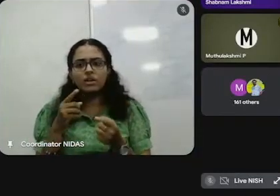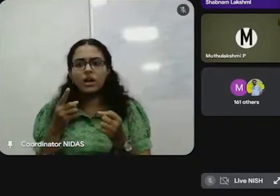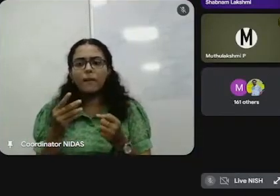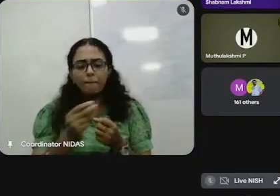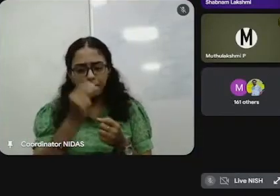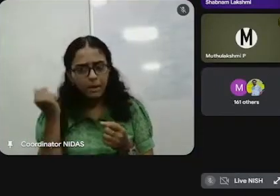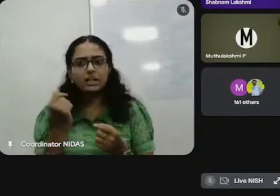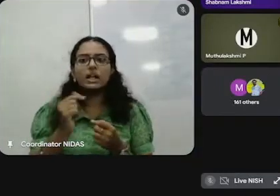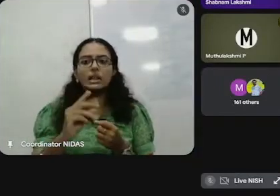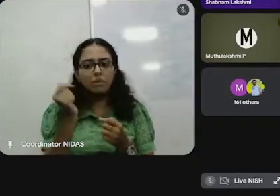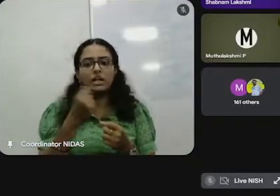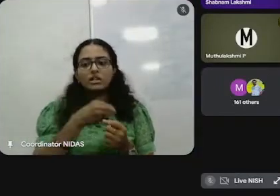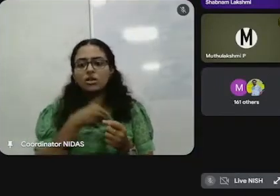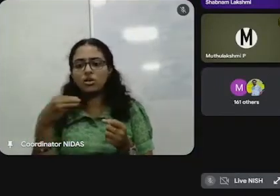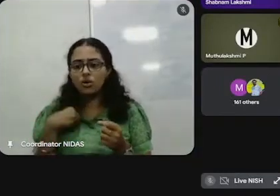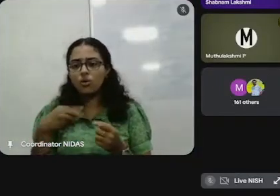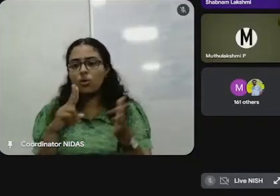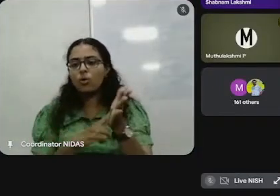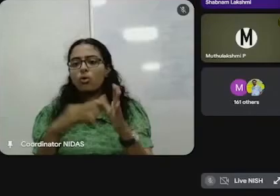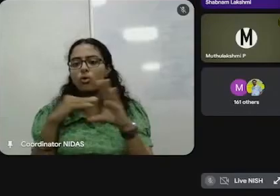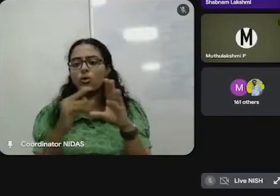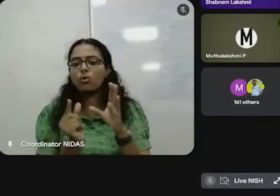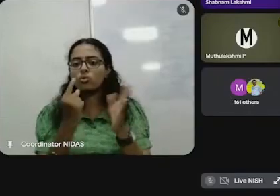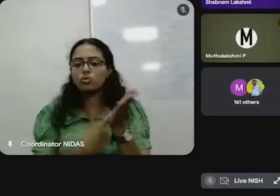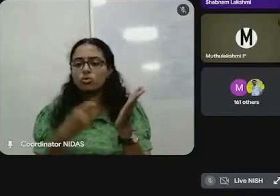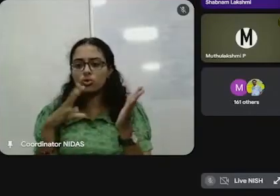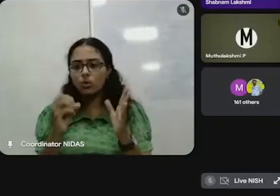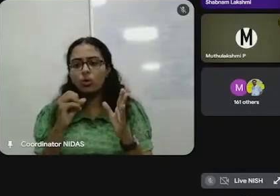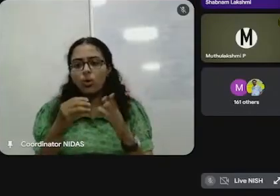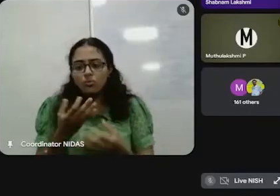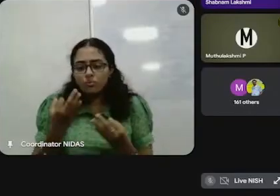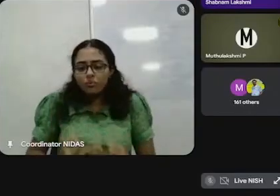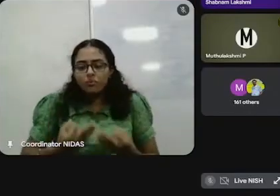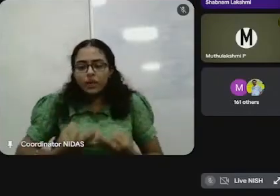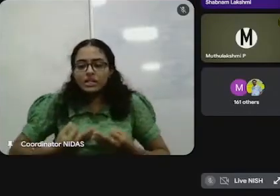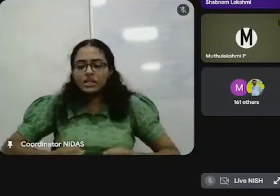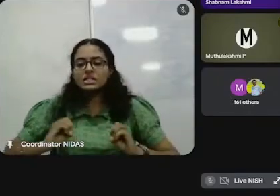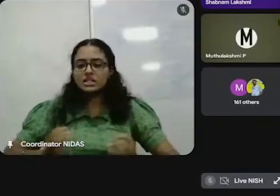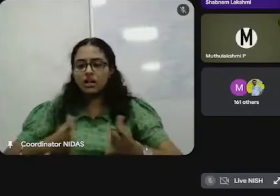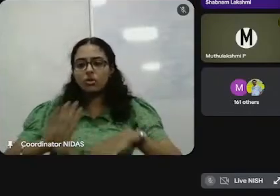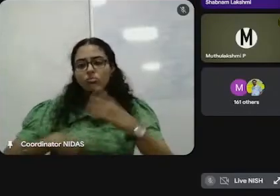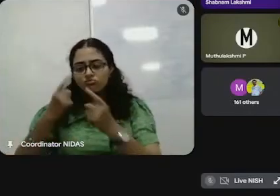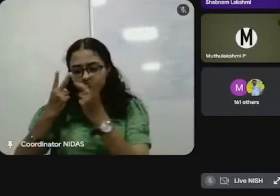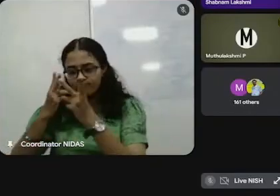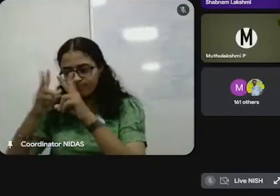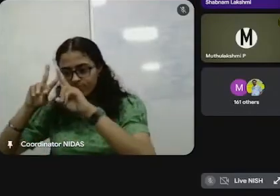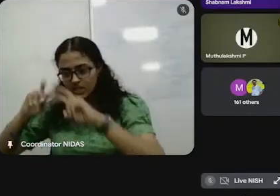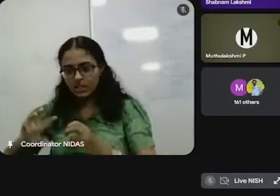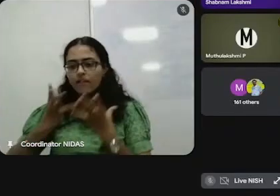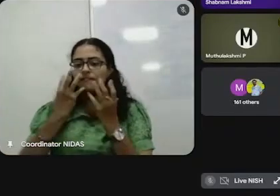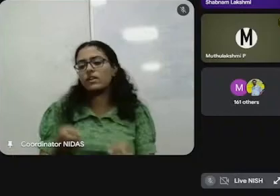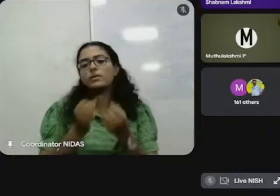അതുകൊണ്ട് എത്രയും പെട്ടെന്ന് തന്നെ ഒരു ന്യൂറോളജിസ്റ്റിനെ കാണിച്ചിട്ട് അത് മെഡിക്കേഷൻ സ്റ്റാർട്ട് ചെയ്യുകയോ ഫർദർ ഇൻവെസ്റ്റിഗേഷൻസ് എടുക്കുകയോ